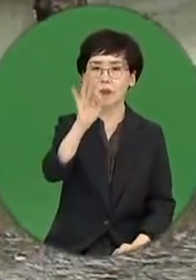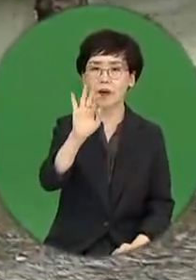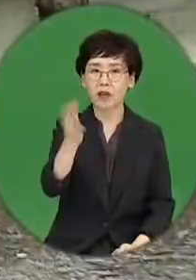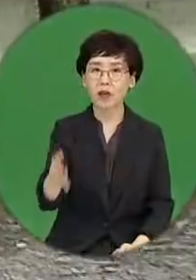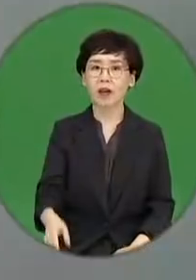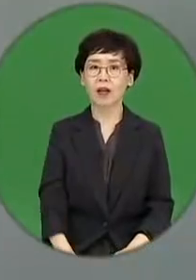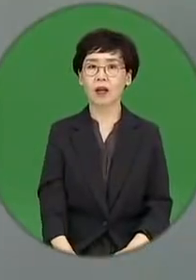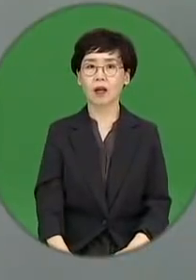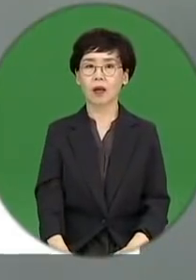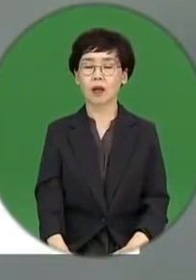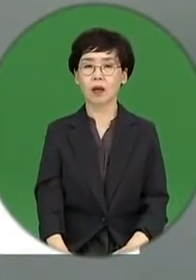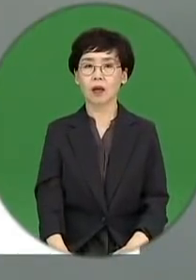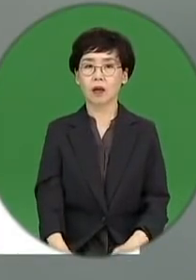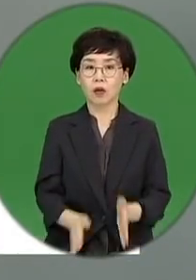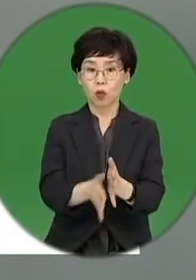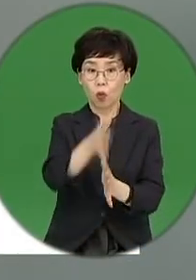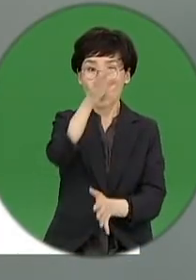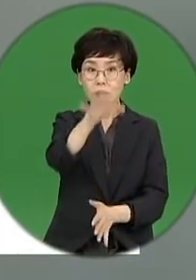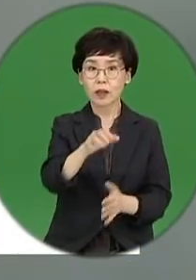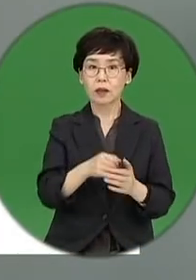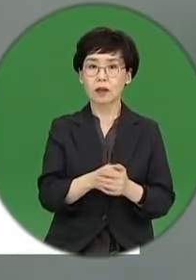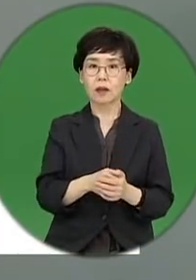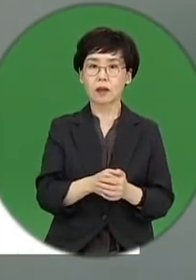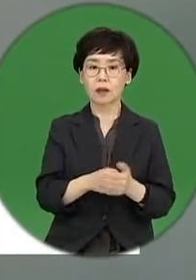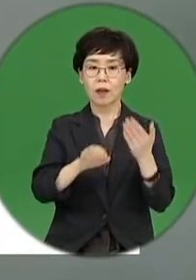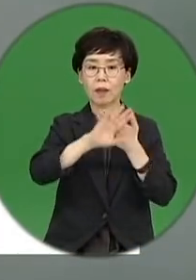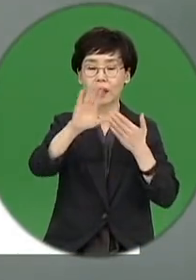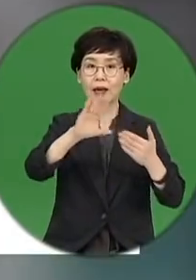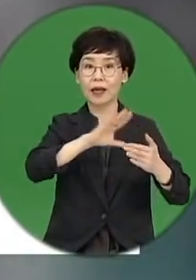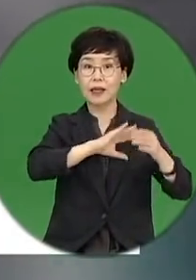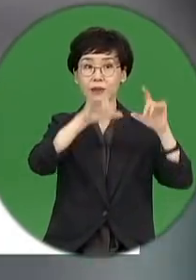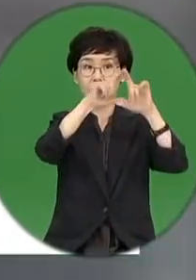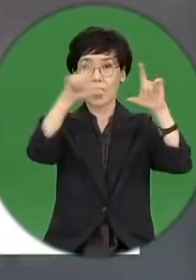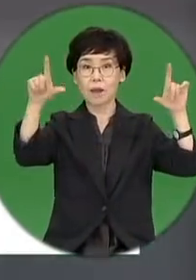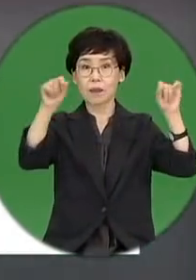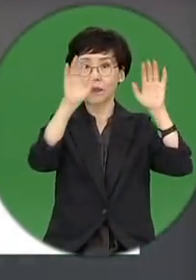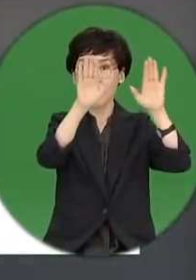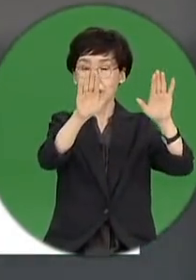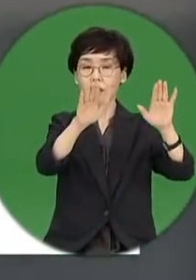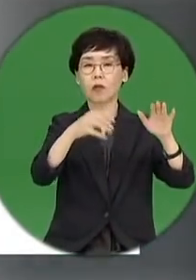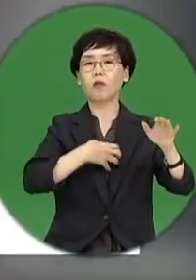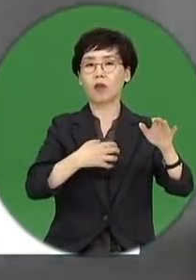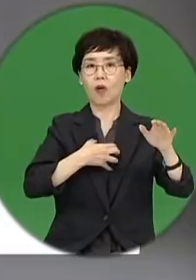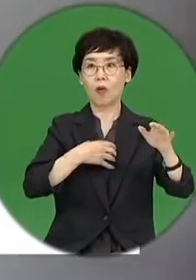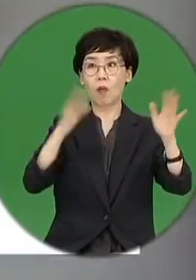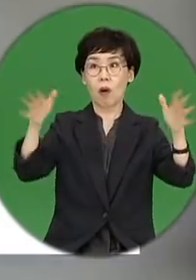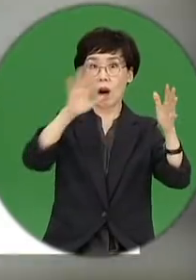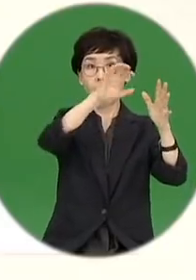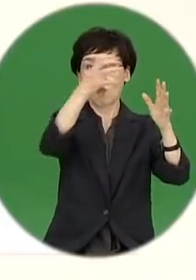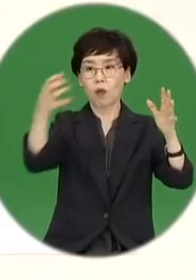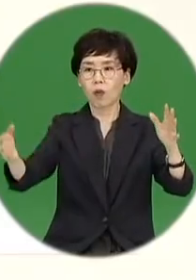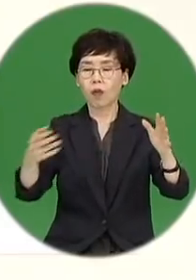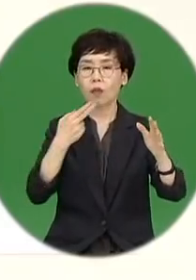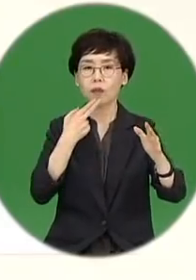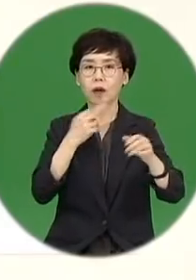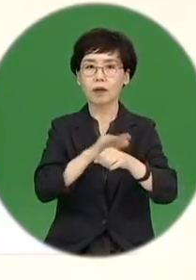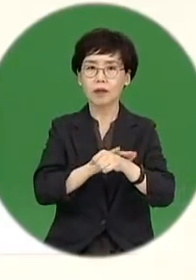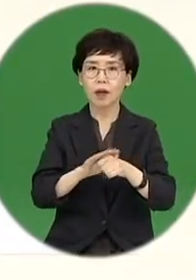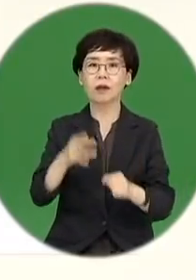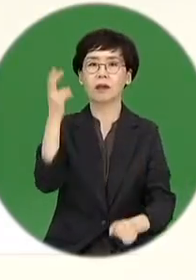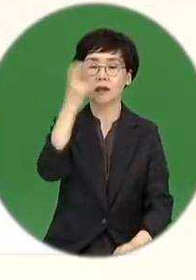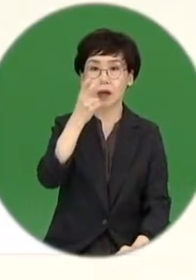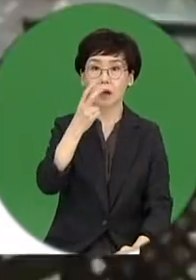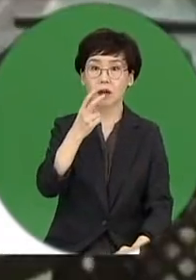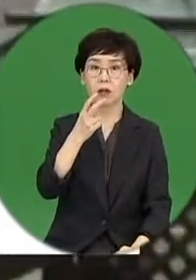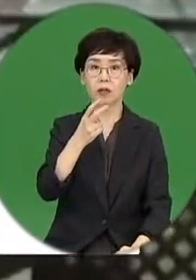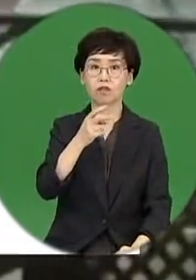합니다. 도시 지역은 옥외로 돌출된 간판이 위험합니다. 바람에 날아가지 않도록 잘 고정하고 고정이